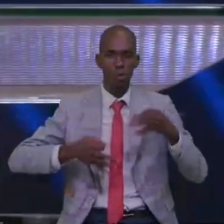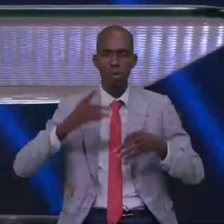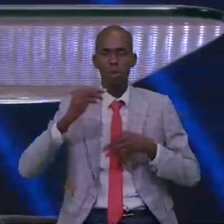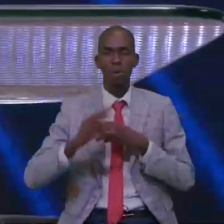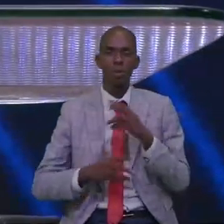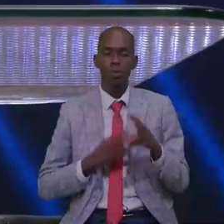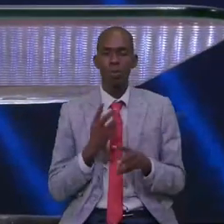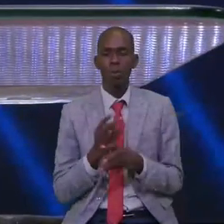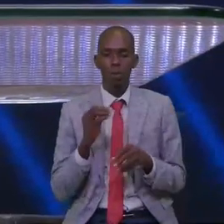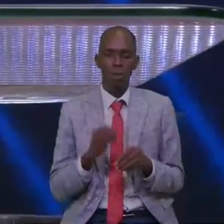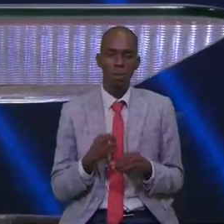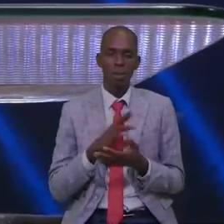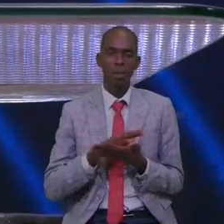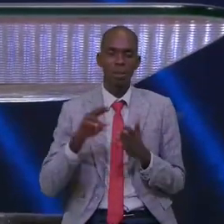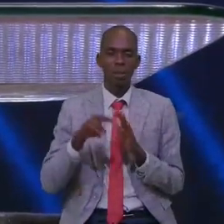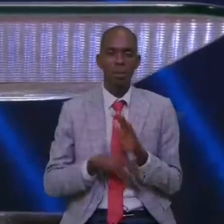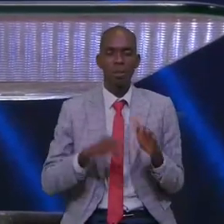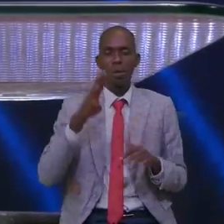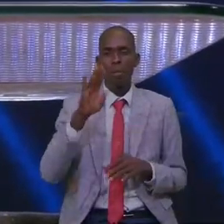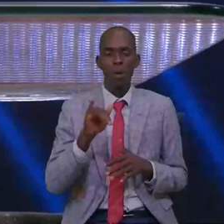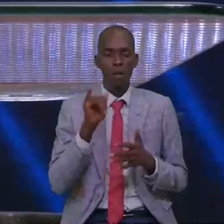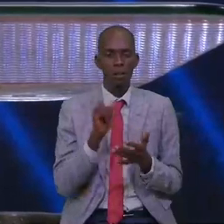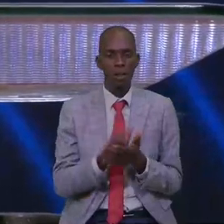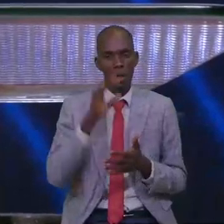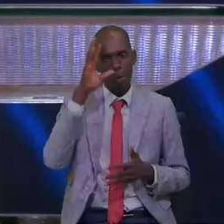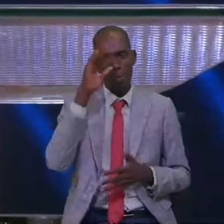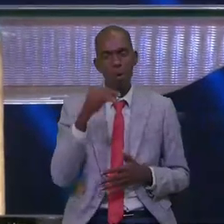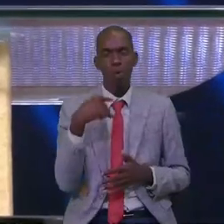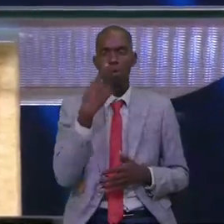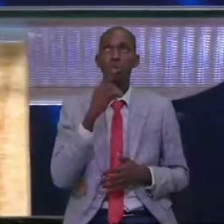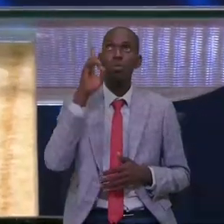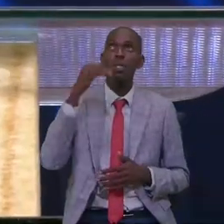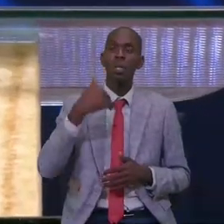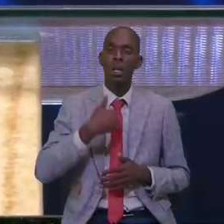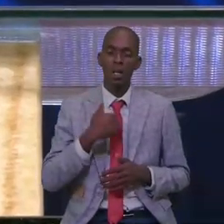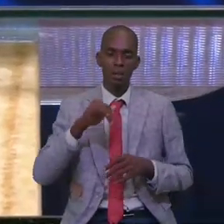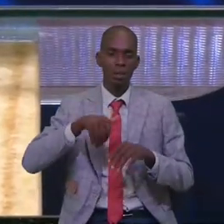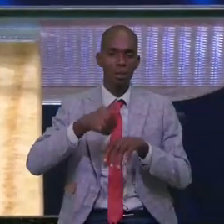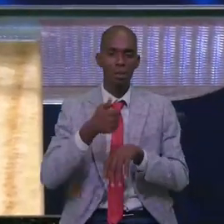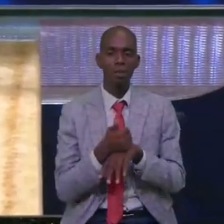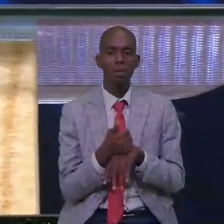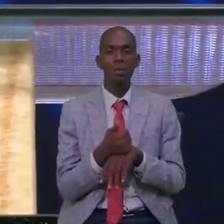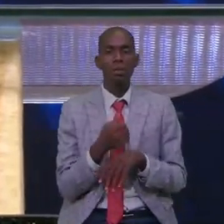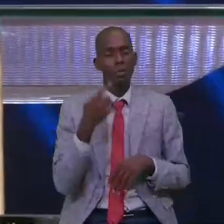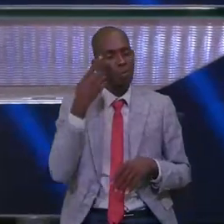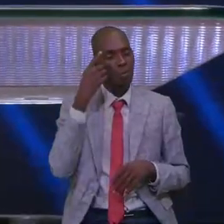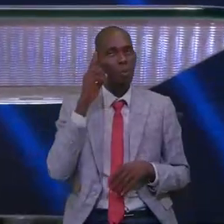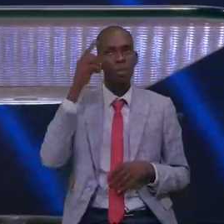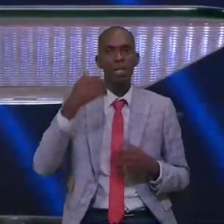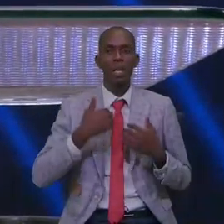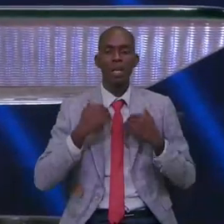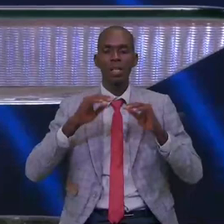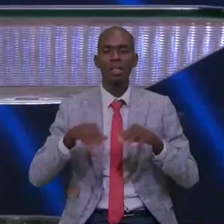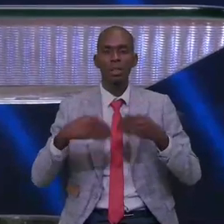justice. Par l'homme qu'il a désigné, ce dont il a donné à tous